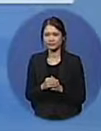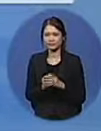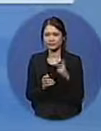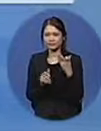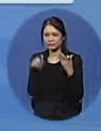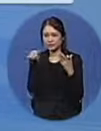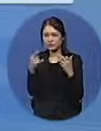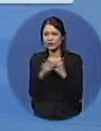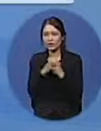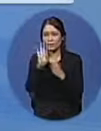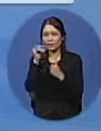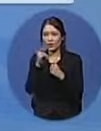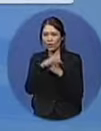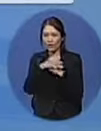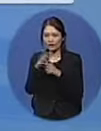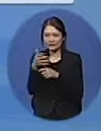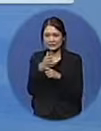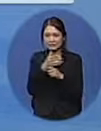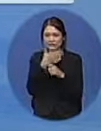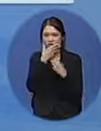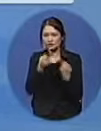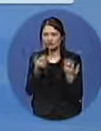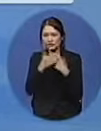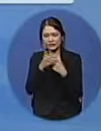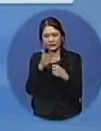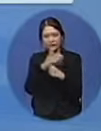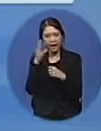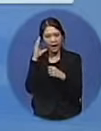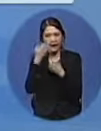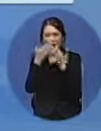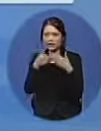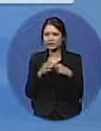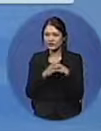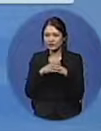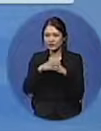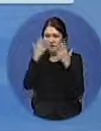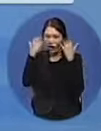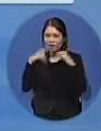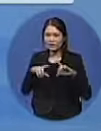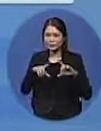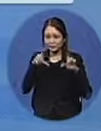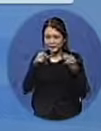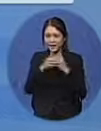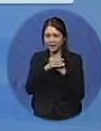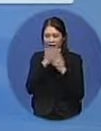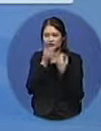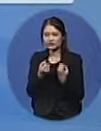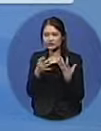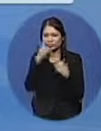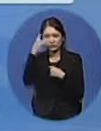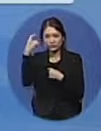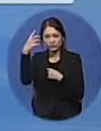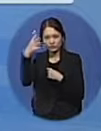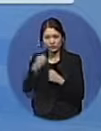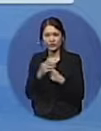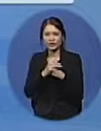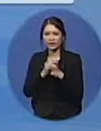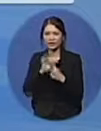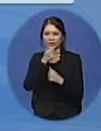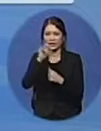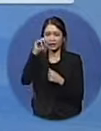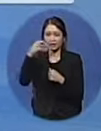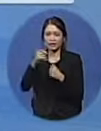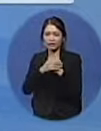제17회 봉화 은어축제가 은어가 들려주는 여름날의 추억이라는 주제로 오는 8일까지 봉화읍 내성천